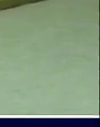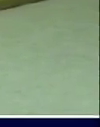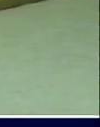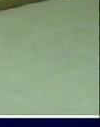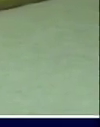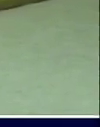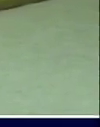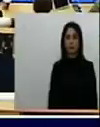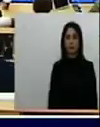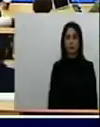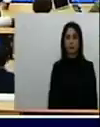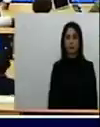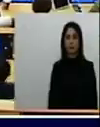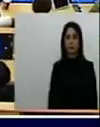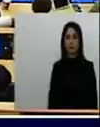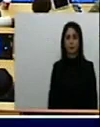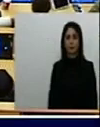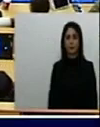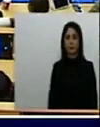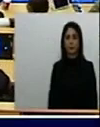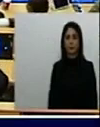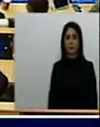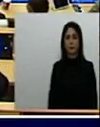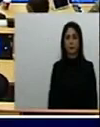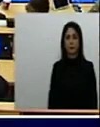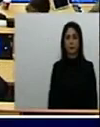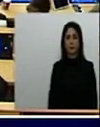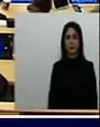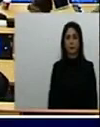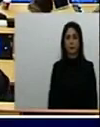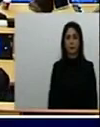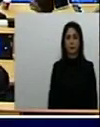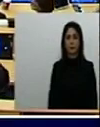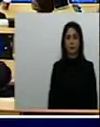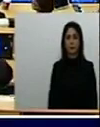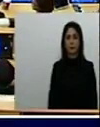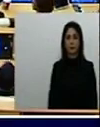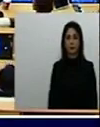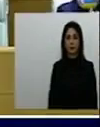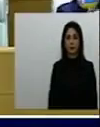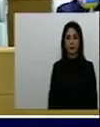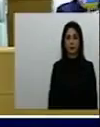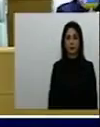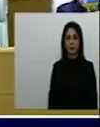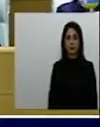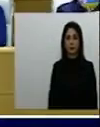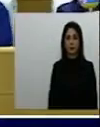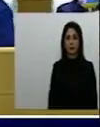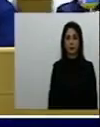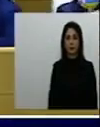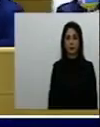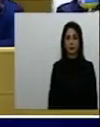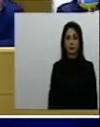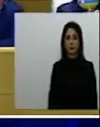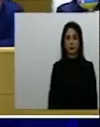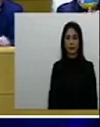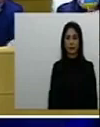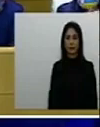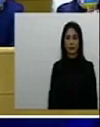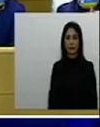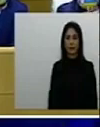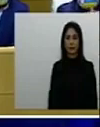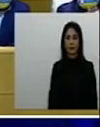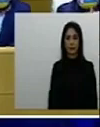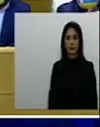მაგრამ ეხლა ყველა ვარიანტში პასუხისგებლობის ტვირთი ბუნებრივია ქართულიოს ნებაზეა და ამ ნაწილში გეთანხმებით რომ ალბათ გათანაბრება არ იქნებოდა